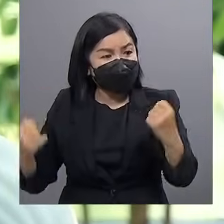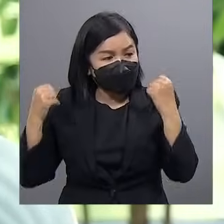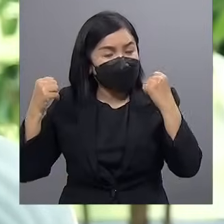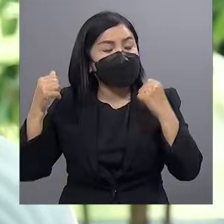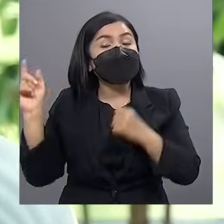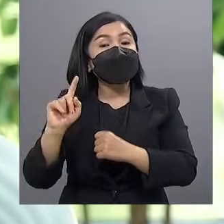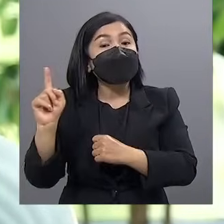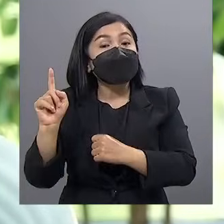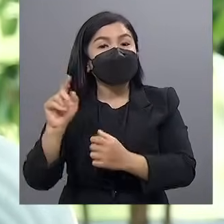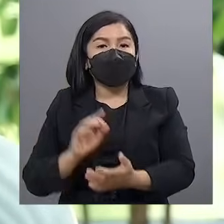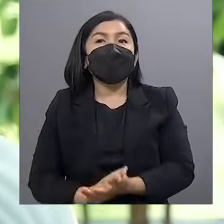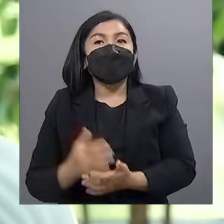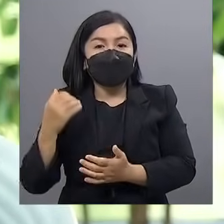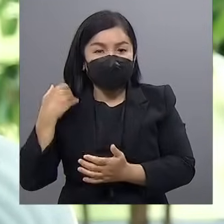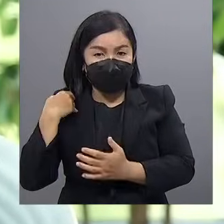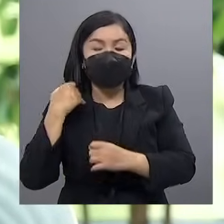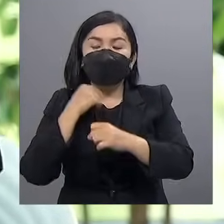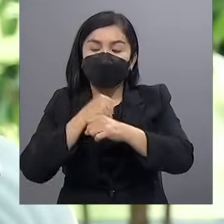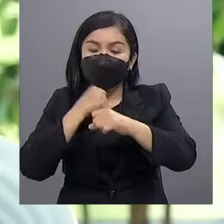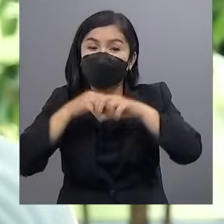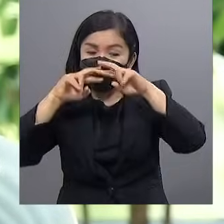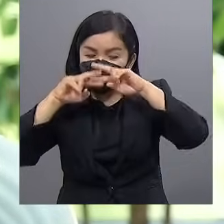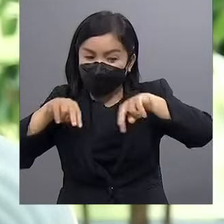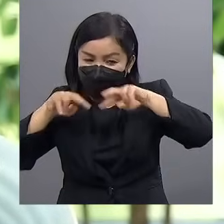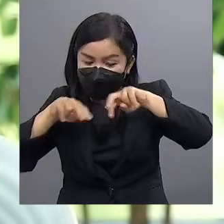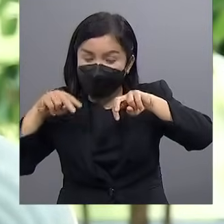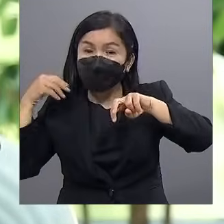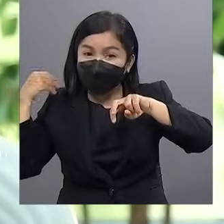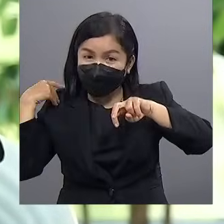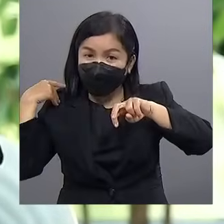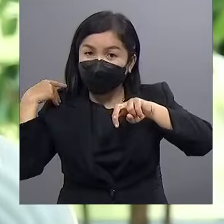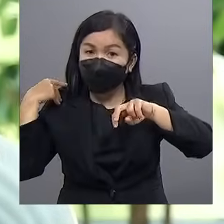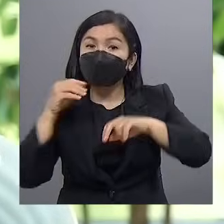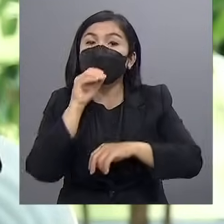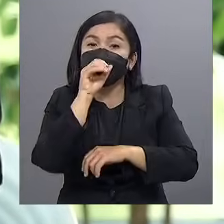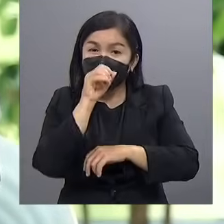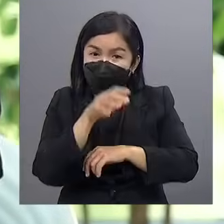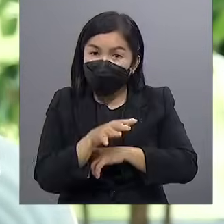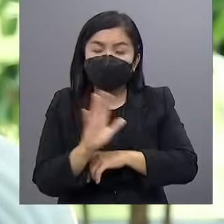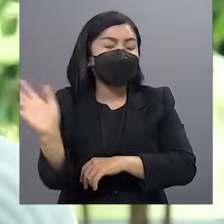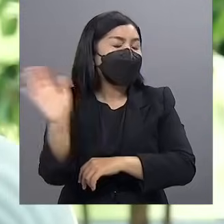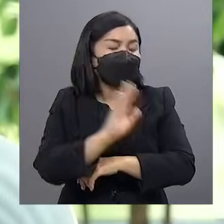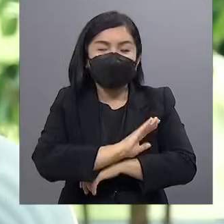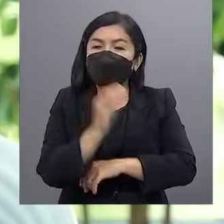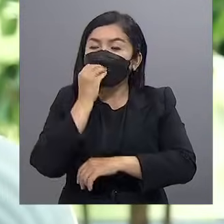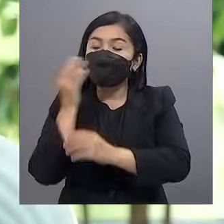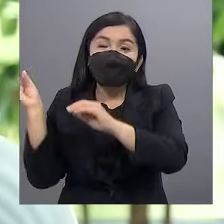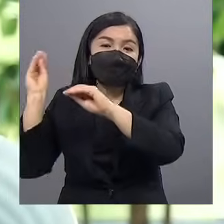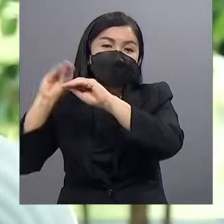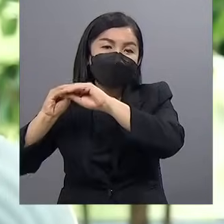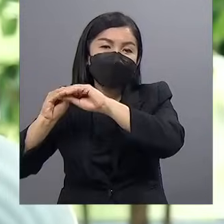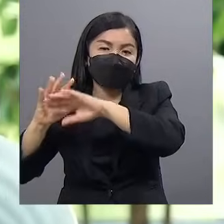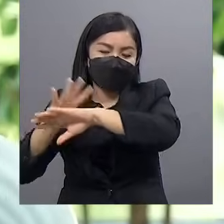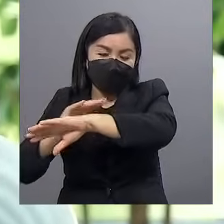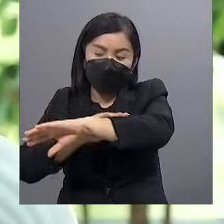มีการศึกษาหลายชิ้นนะครับคุณอ้อพี่พี่บัญชีเนี่ยก็จะบอกเลยว่าไม่จำเป็นต้องกินอาหารเสริมเขาว่างานวิจัยบอกว่าการกิน